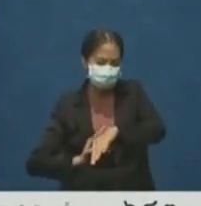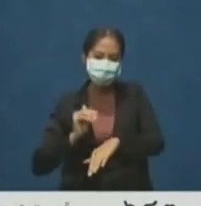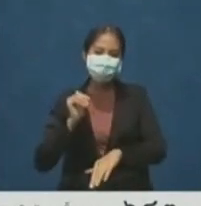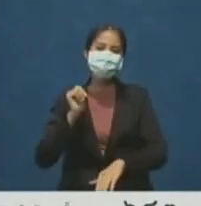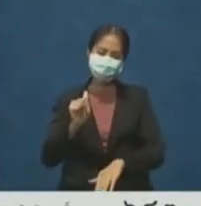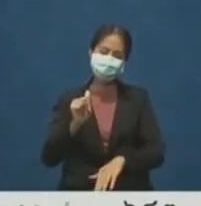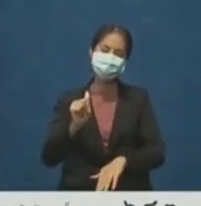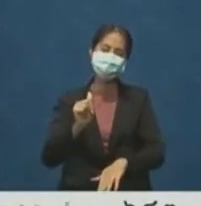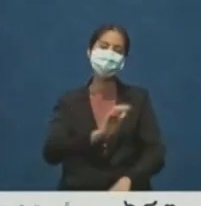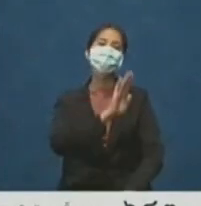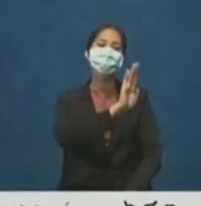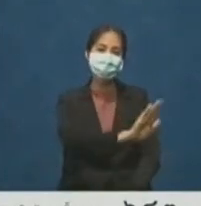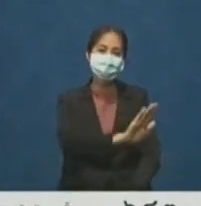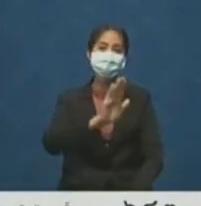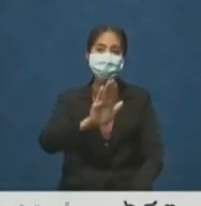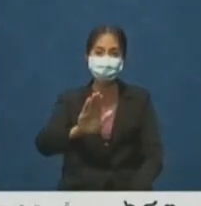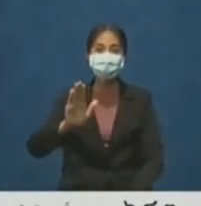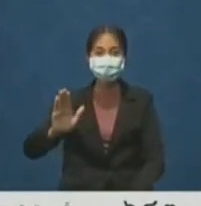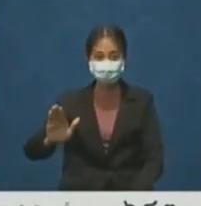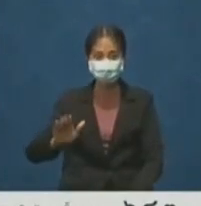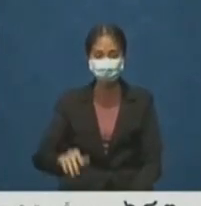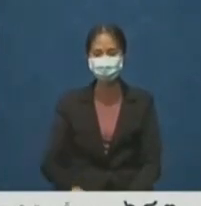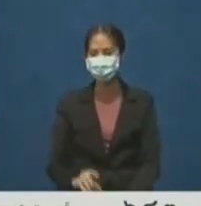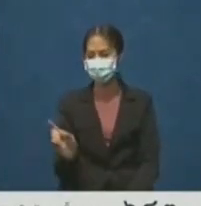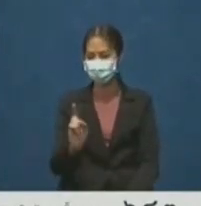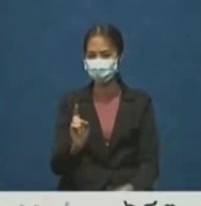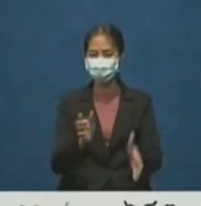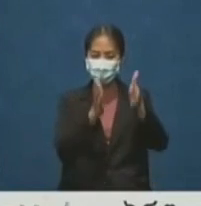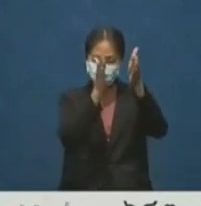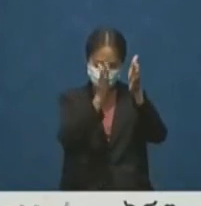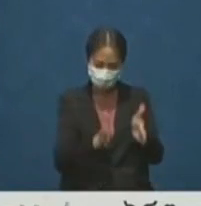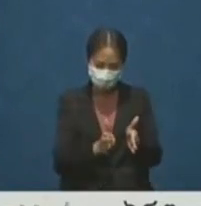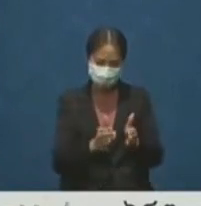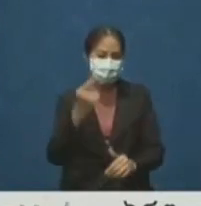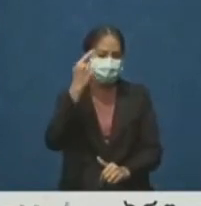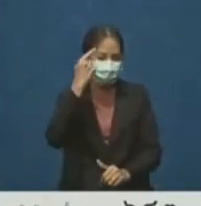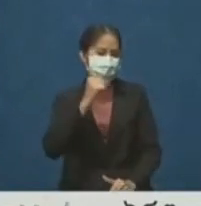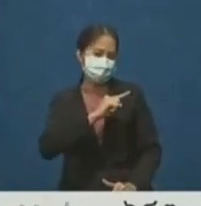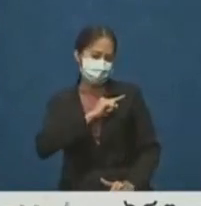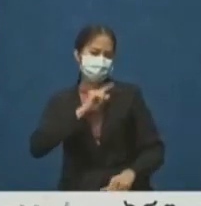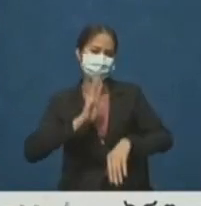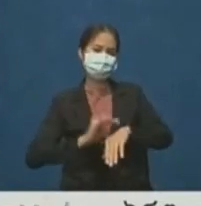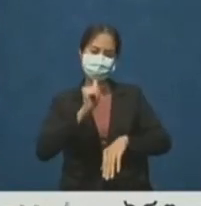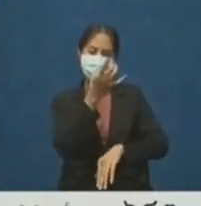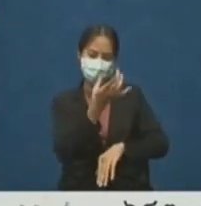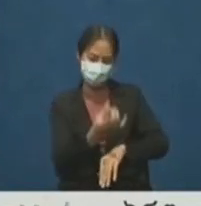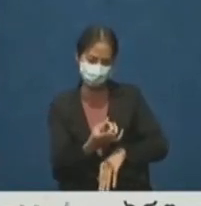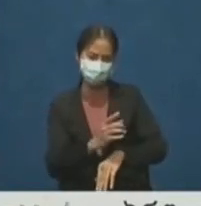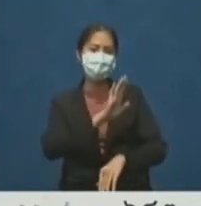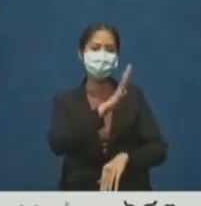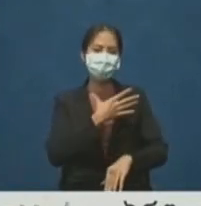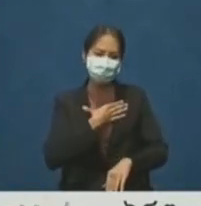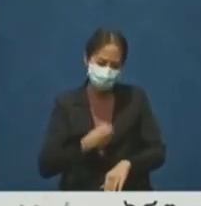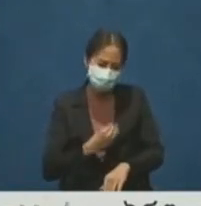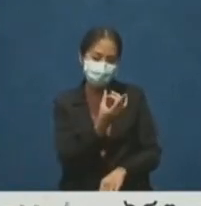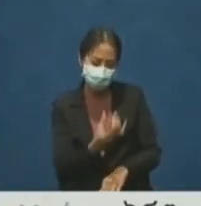าพและมีศักดิ์ศรีเขาควรที่จะเป็นคนที่กำหนดชะตาของตัวเองตามความถนัดท่านประธ